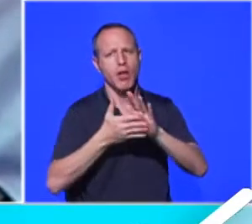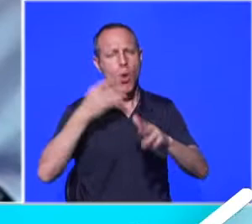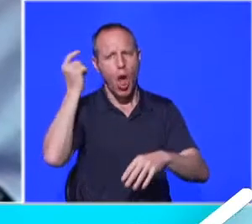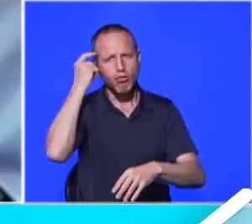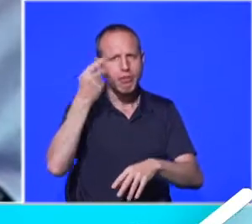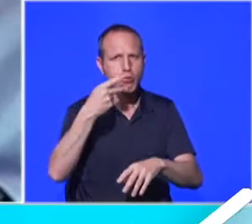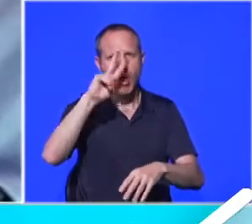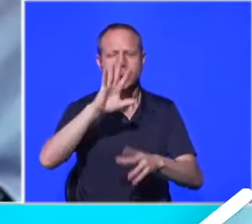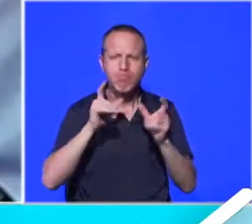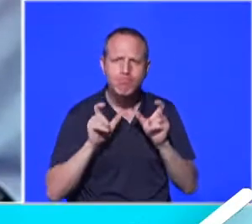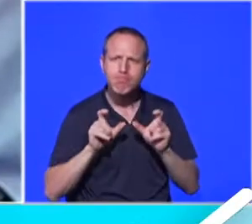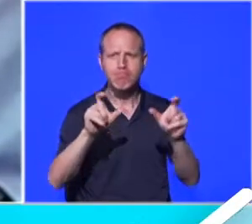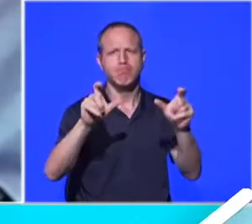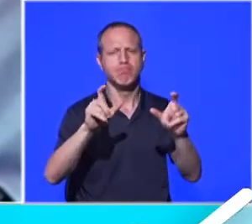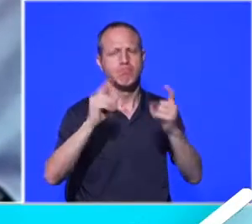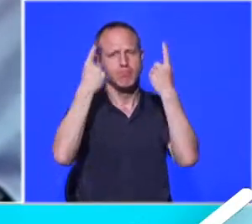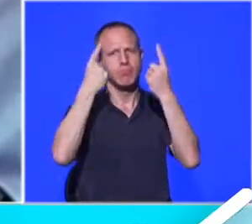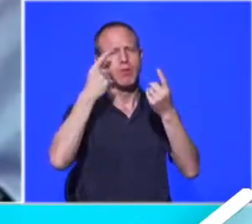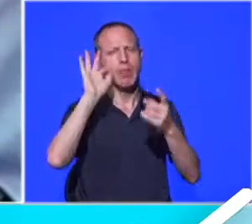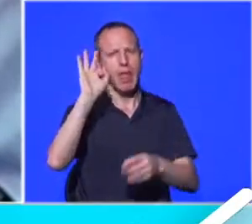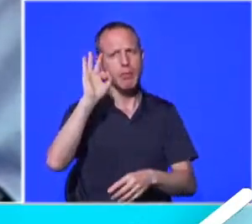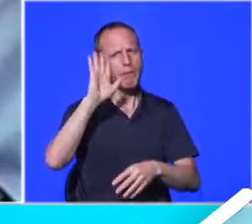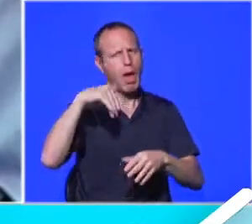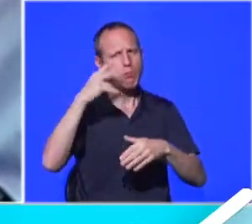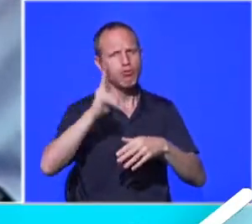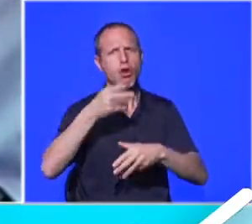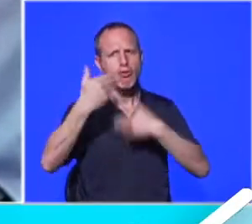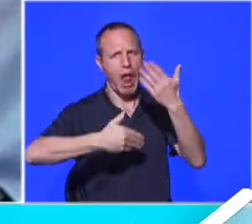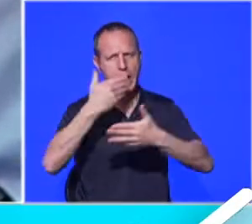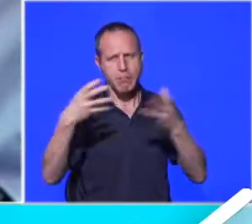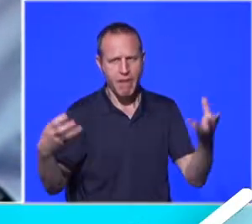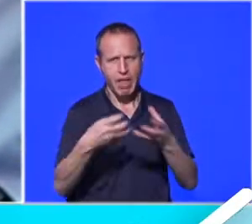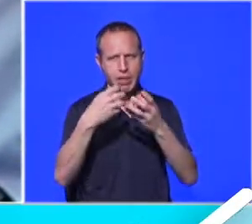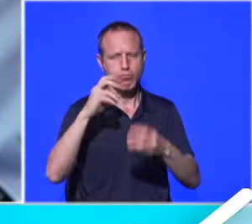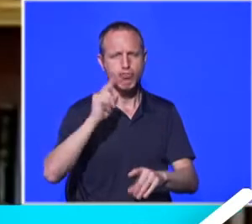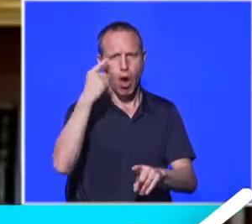יותר למגר את התופעה בטייבה. גם יש תהליכים חברתיים שקרו שם,